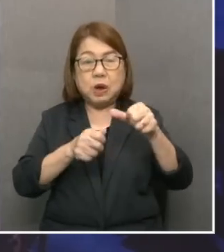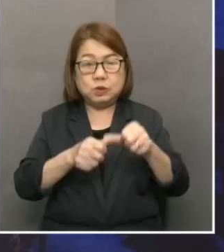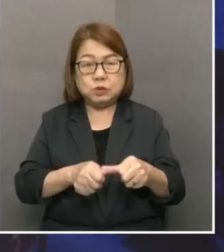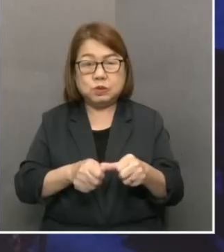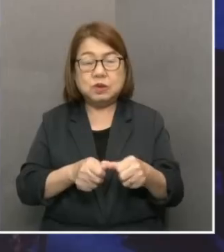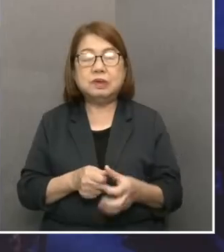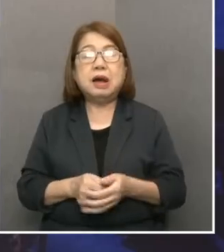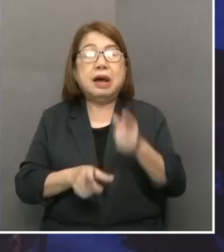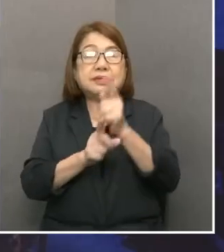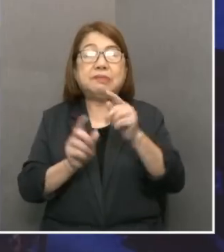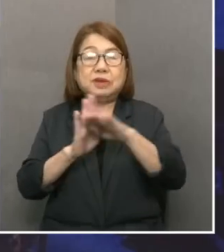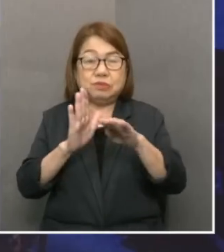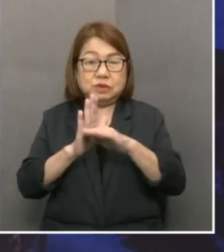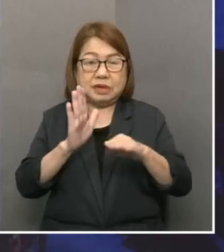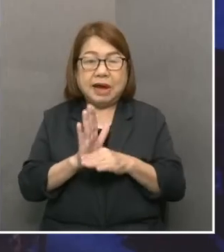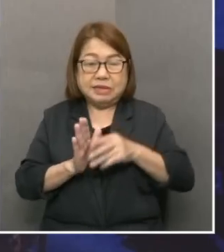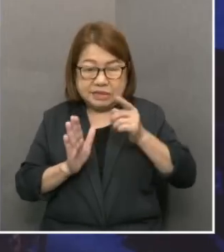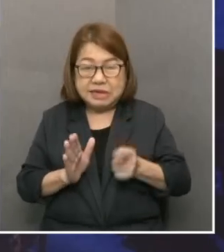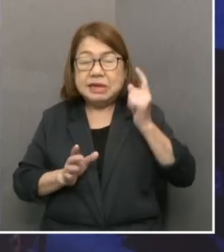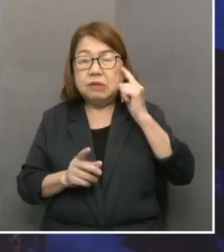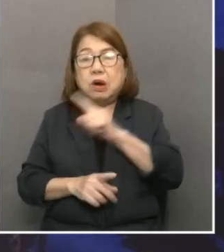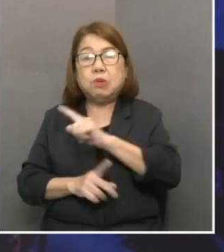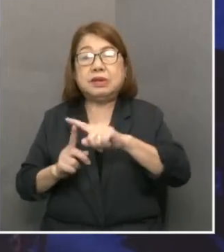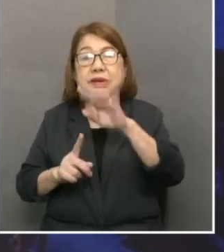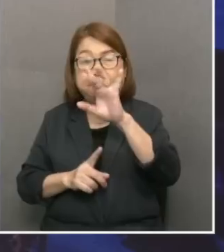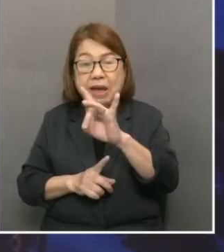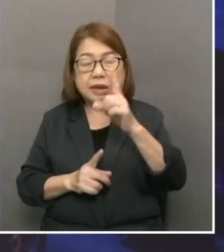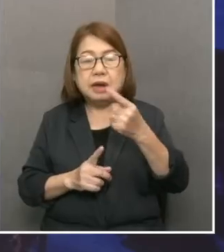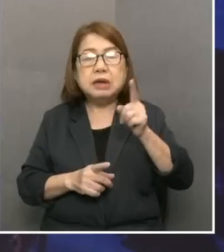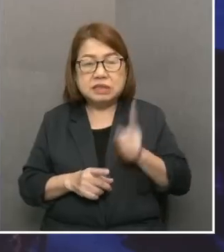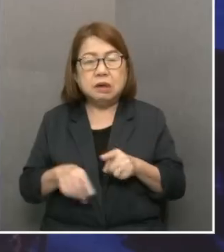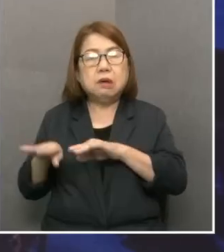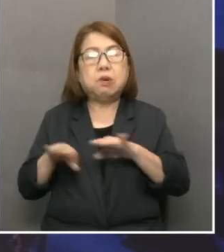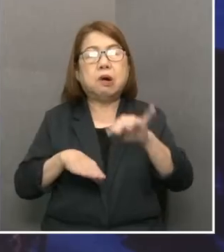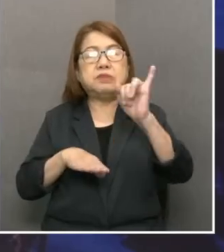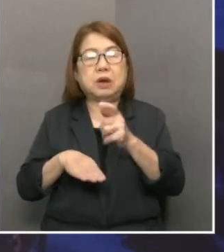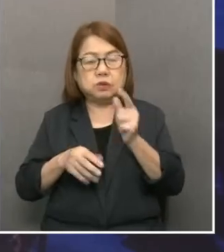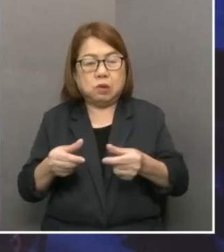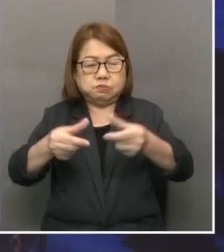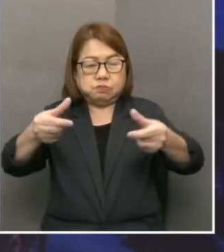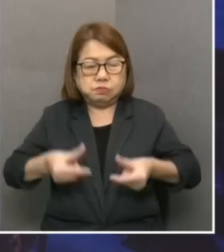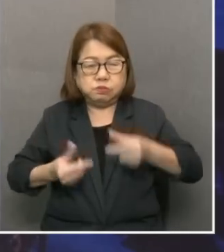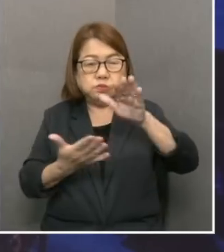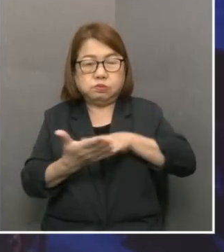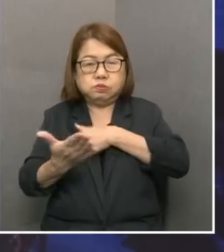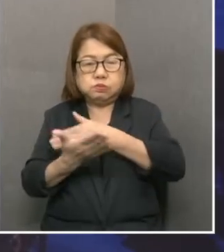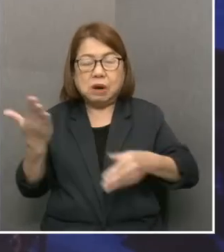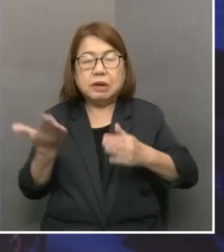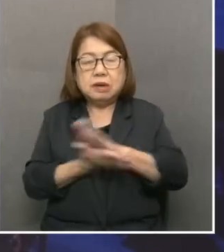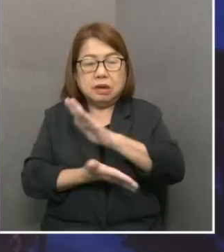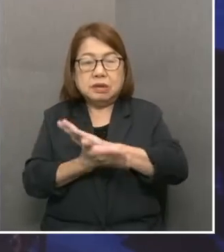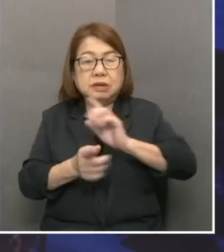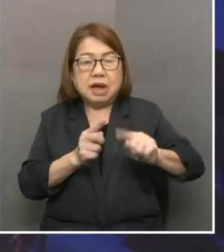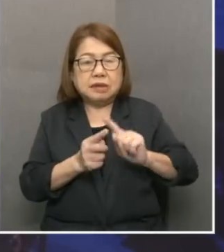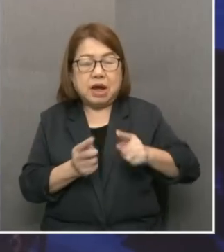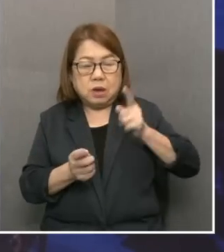ไว้เดิมนะคะก็อาจจะเป็นวันที่ 8กันยายนแต่ว่าอาจจะไม่พร้อมเพราะต้องมีการส่งเอกสารนะคะนโยบายรัฐบาลไปยังรัฐสภาตั้งแต่